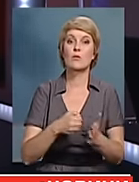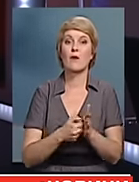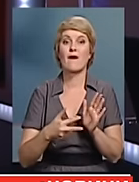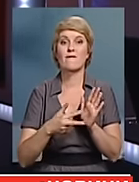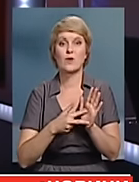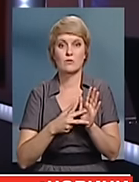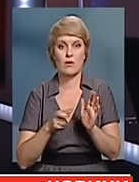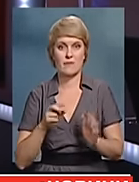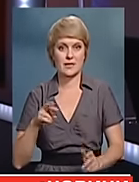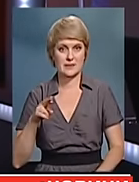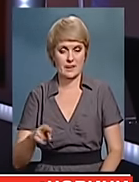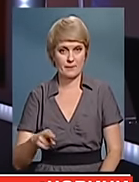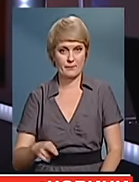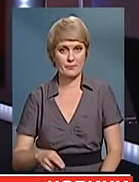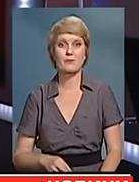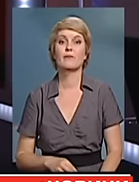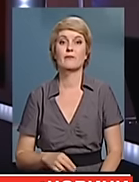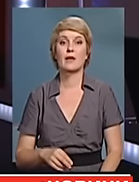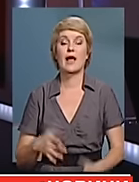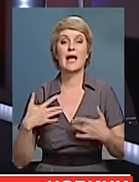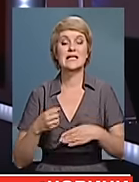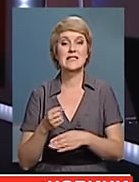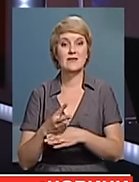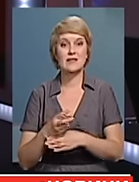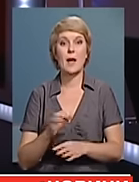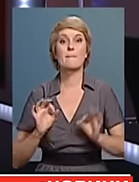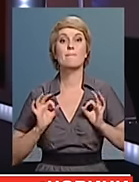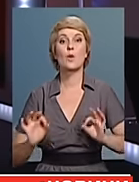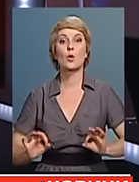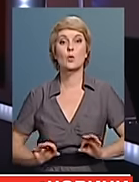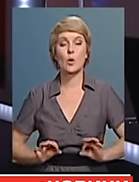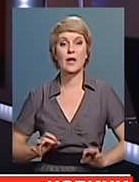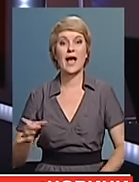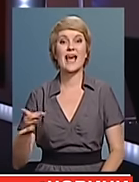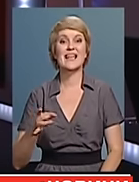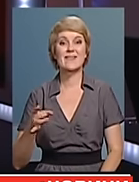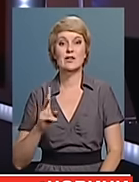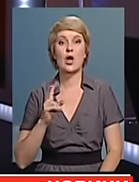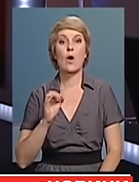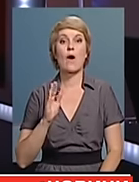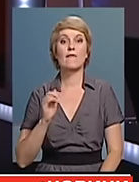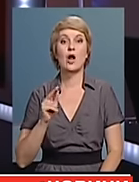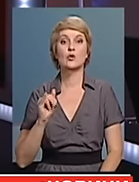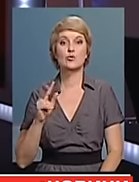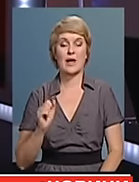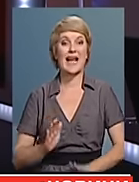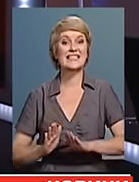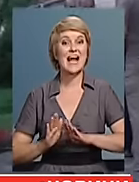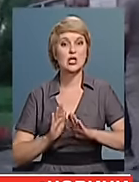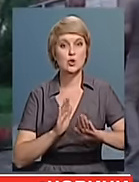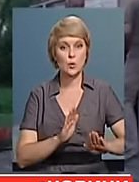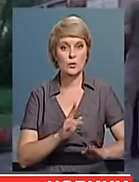Генпрокурор Юрій Луценко звільнив прокурора Рівненщини Анатолія Ковальчука. Повідомила про це прес-служба ГПУ. Заступника Ковальчука Андрія Боровика,